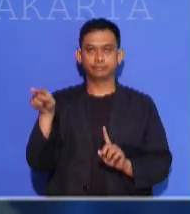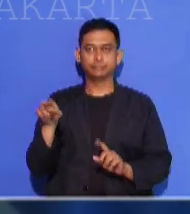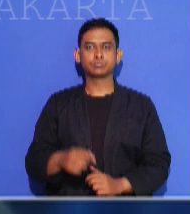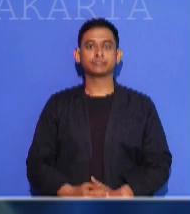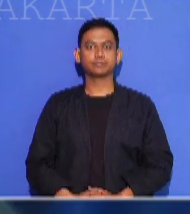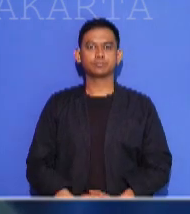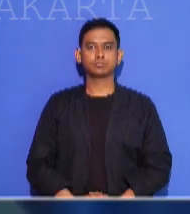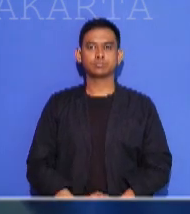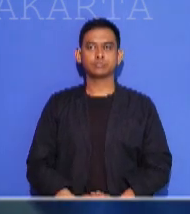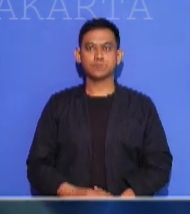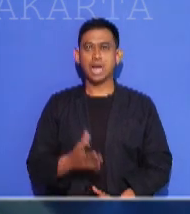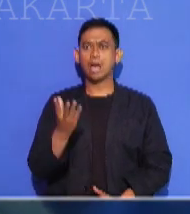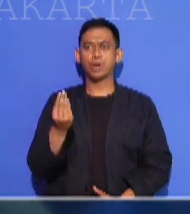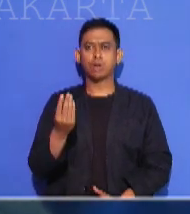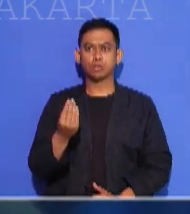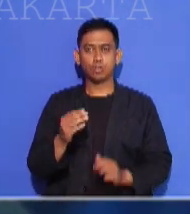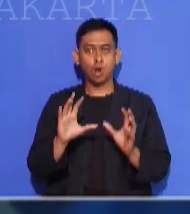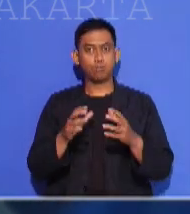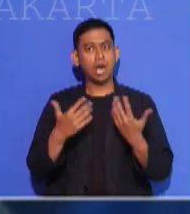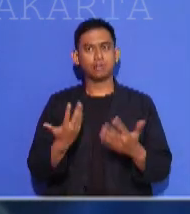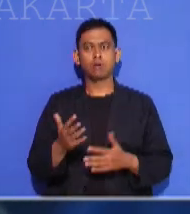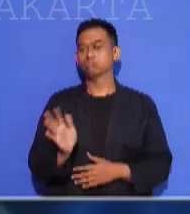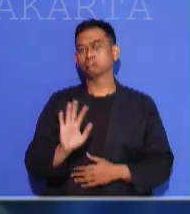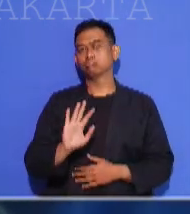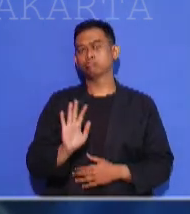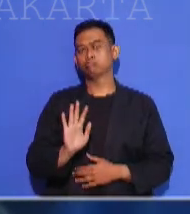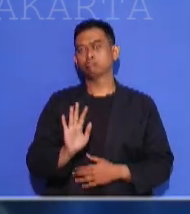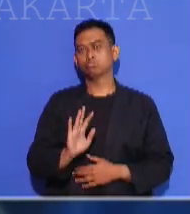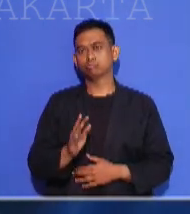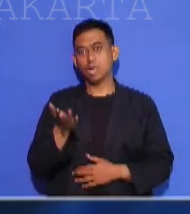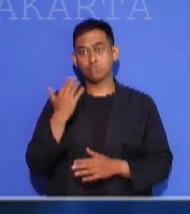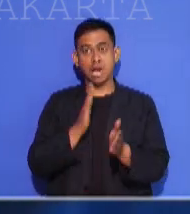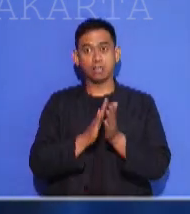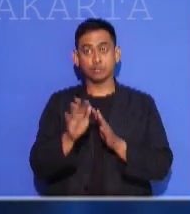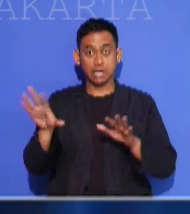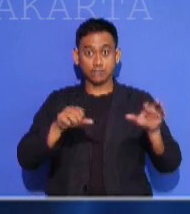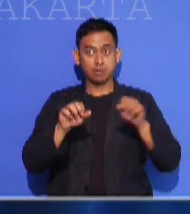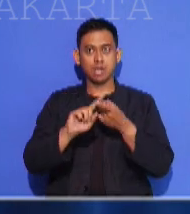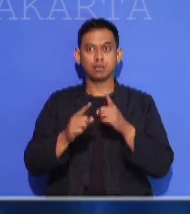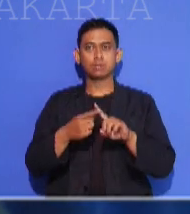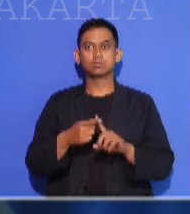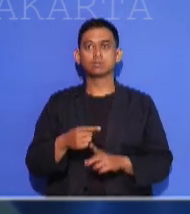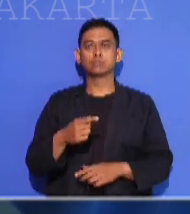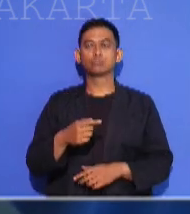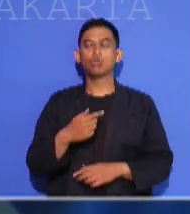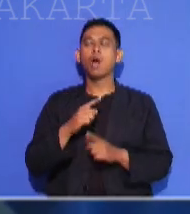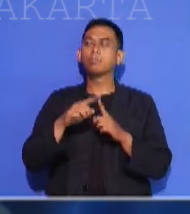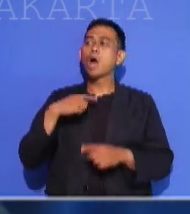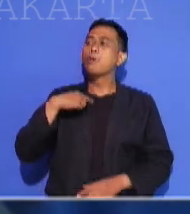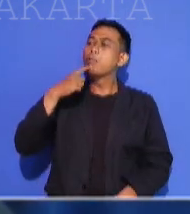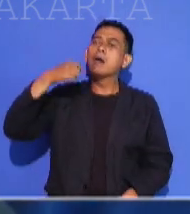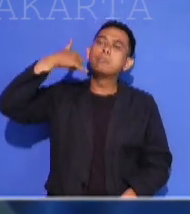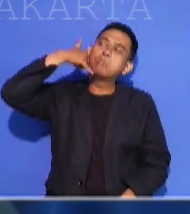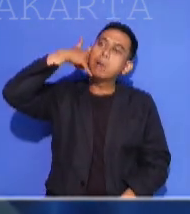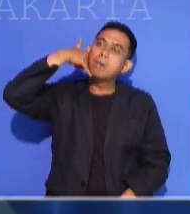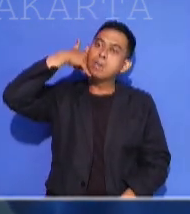Itu pas lagi ngumpul tuh gimana, Mas? Enggak. Disampaikan ngumpul ke teman-temannya gitu? Enggak. Saya didelpon. Oh, berarti diajak sama